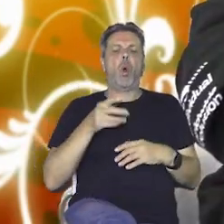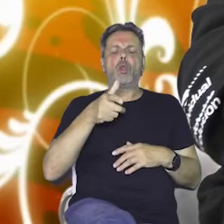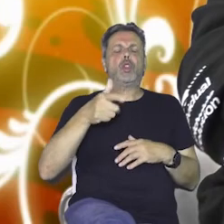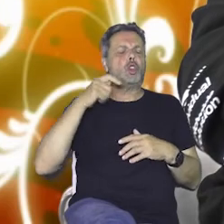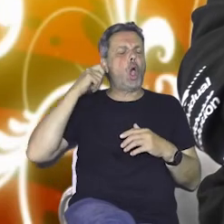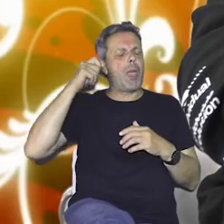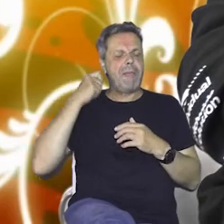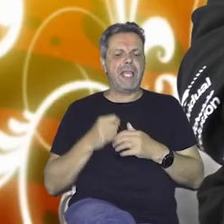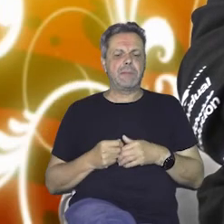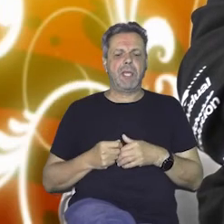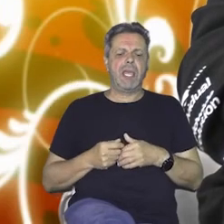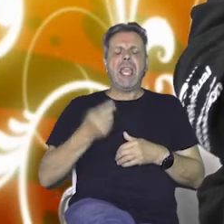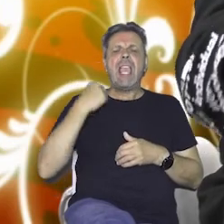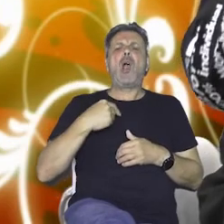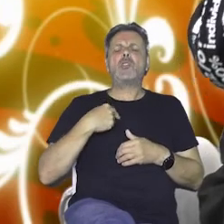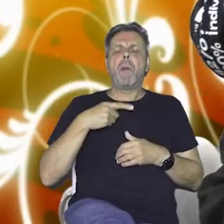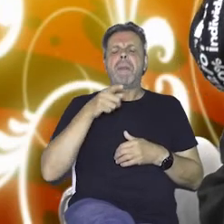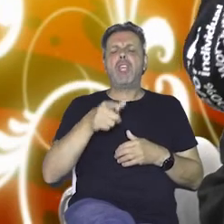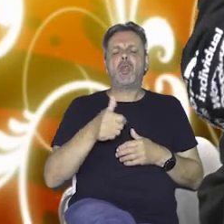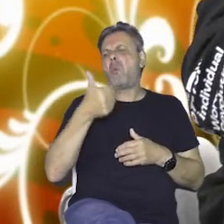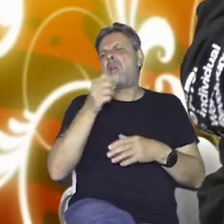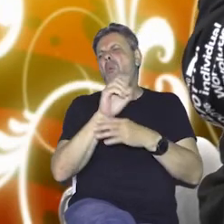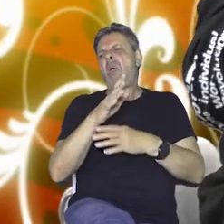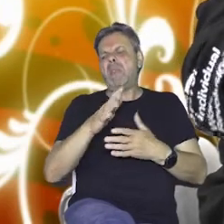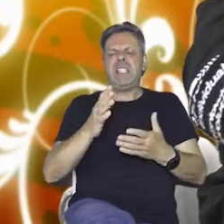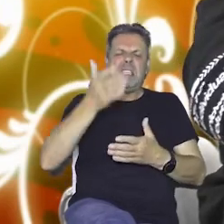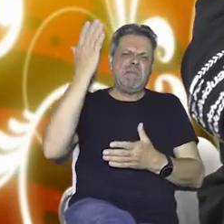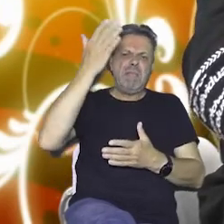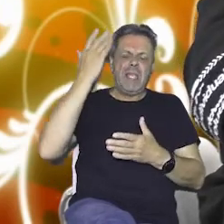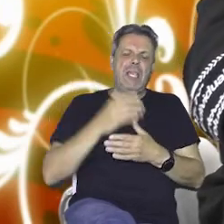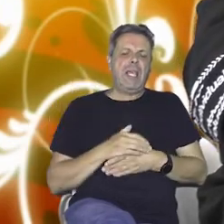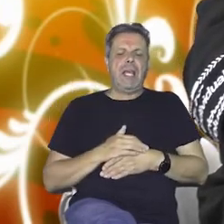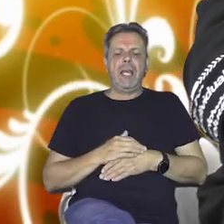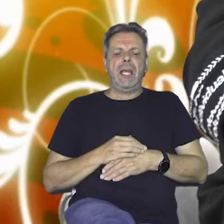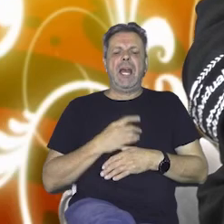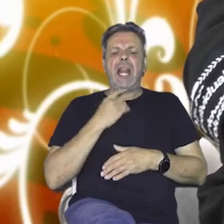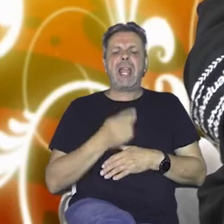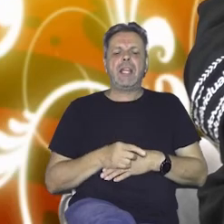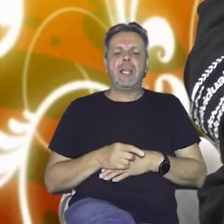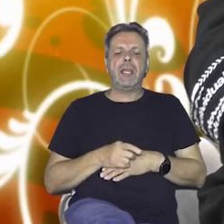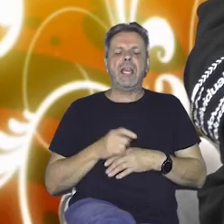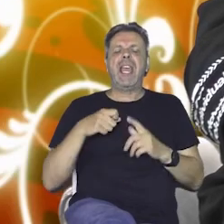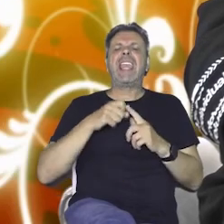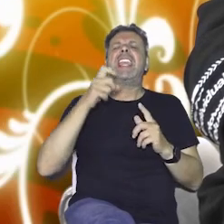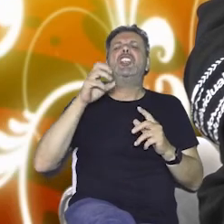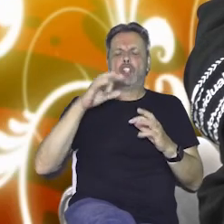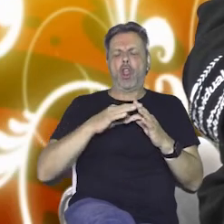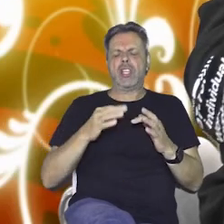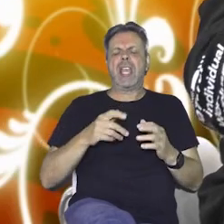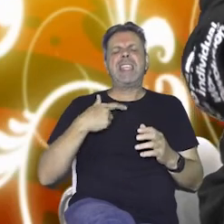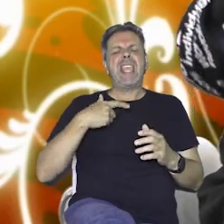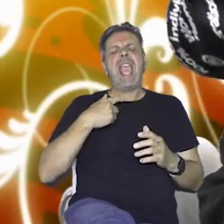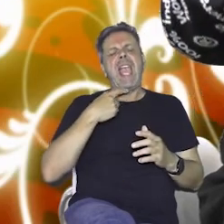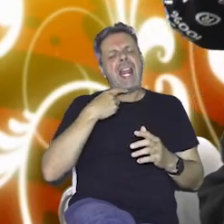pjesmi, mada smo mi to jednom u nekoj emisiji CMC-a ili ne znam, rekli, Kičo je inzistirao da